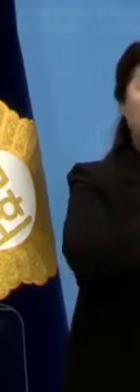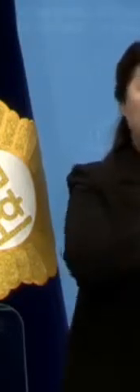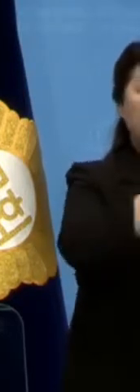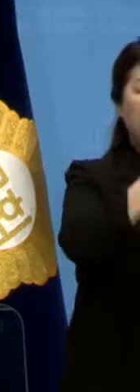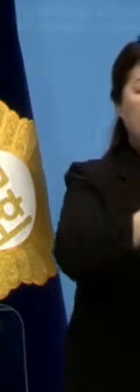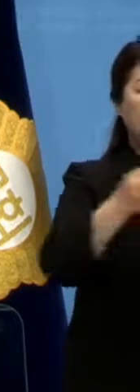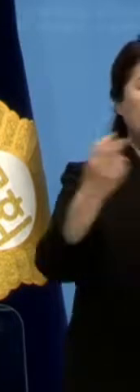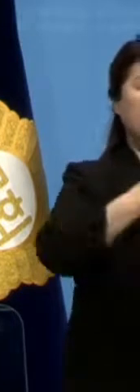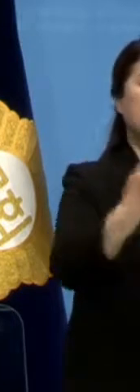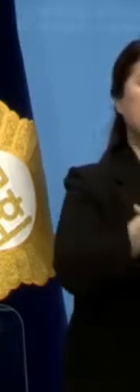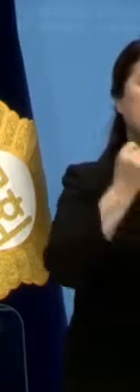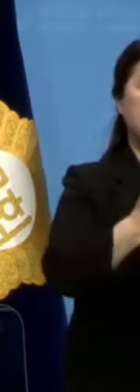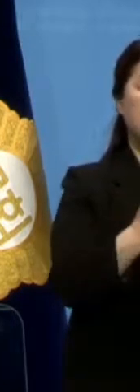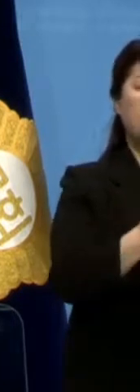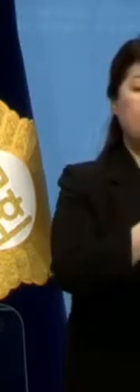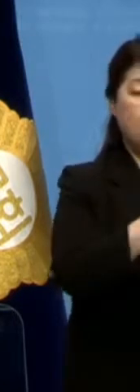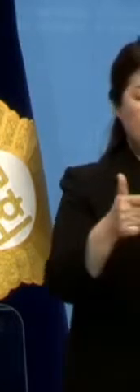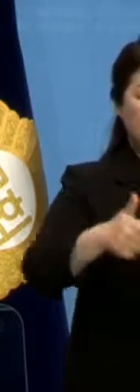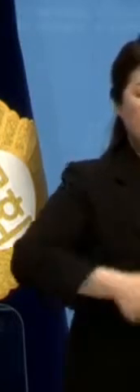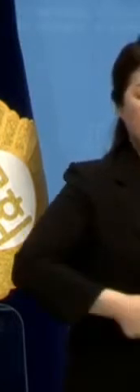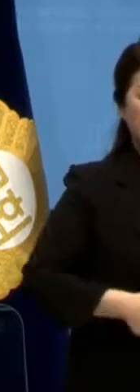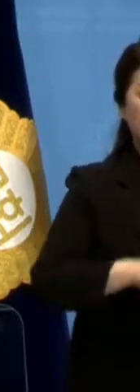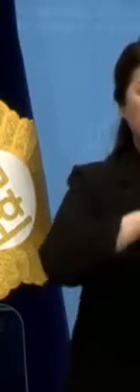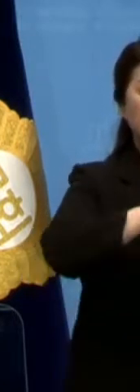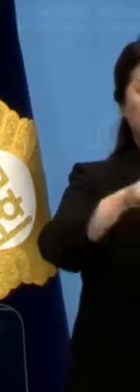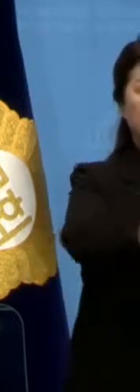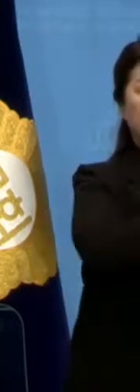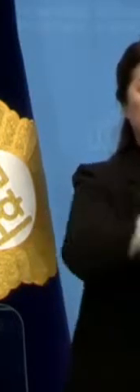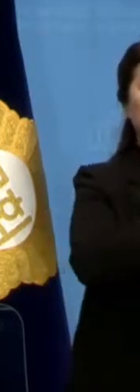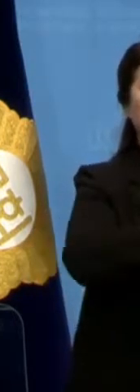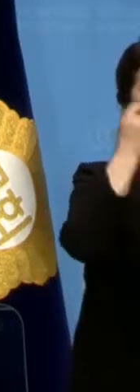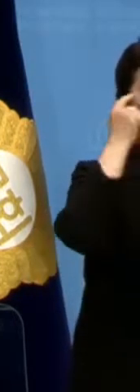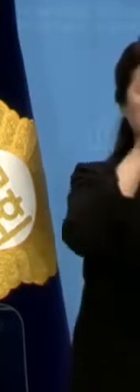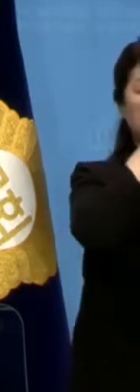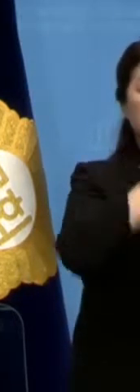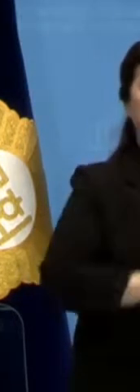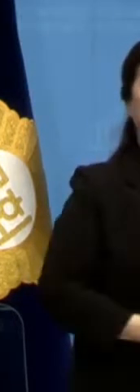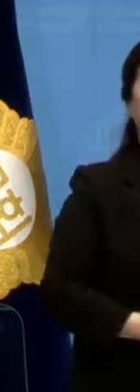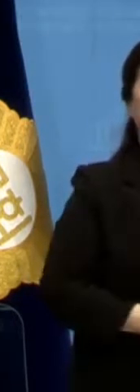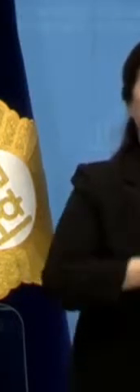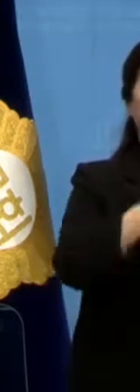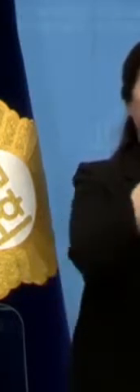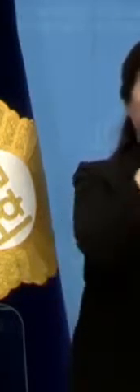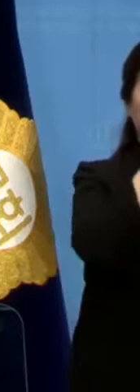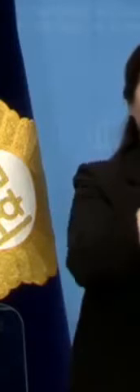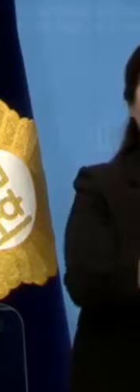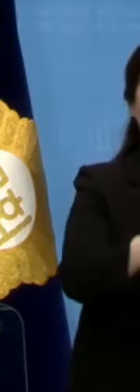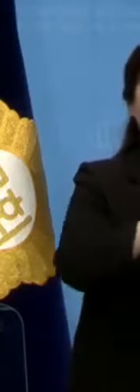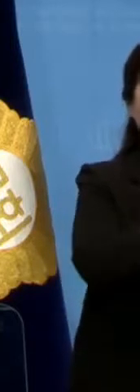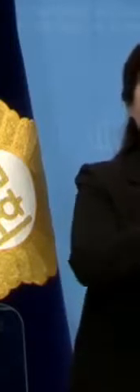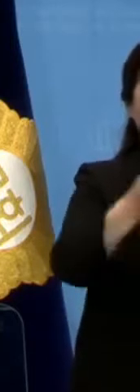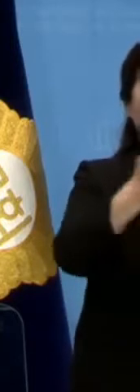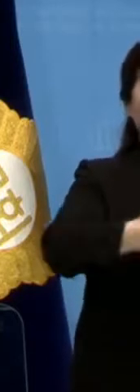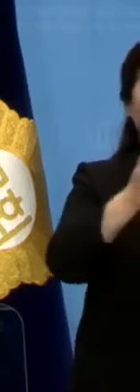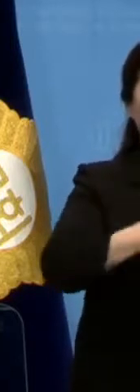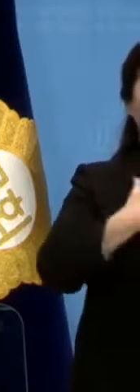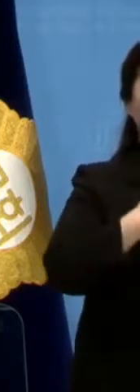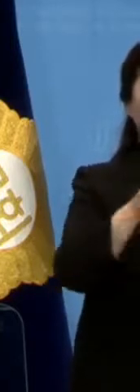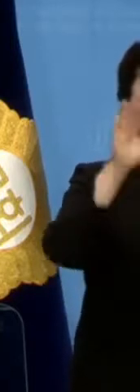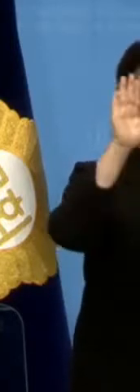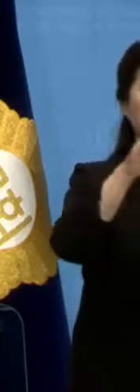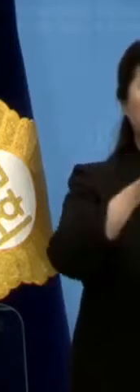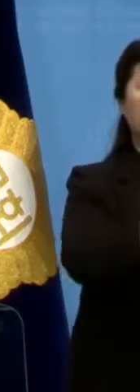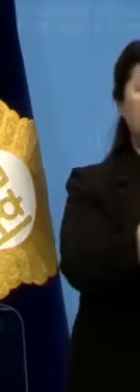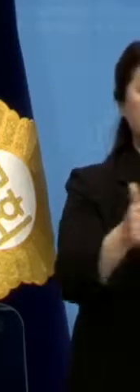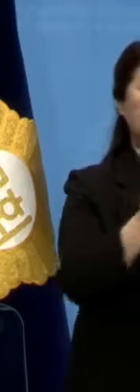등 필요한 후속 조치를 취할 계획입니다. 또한 민생, 경제, 공정, 안전, 미래